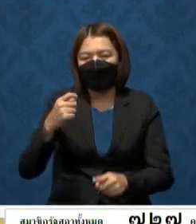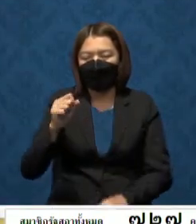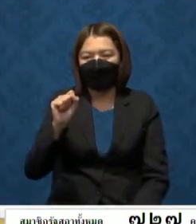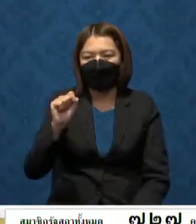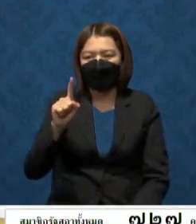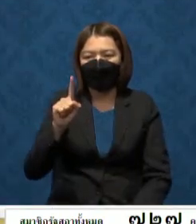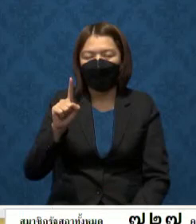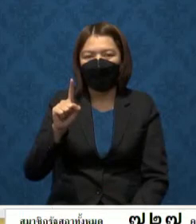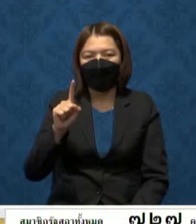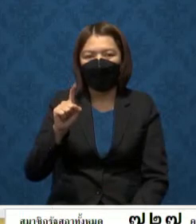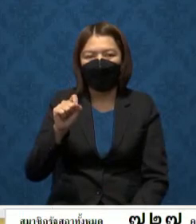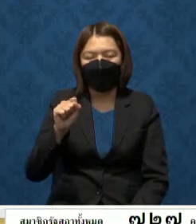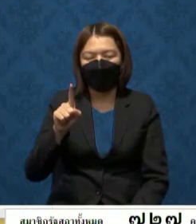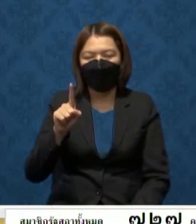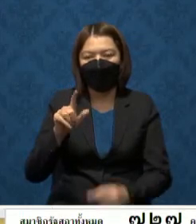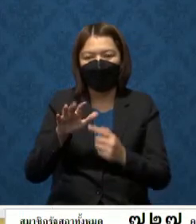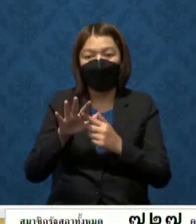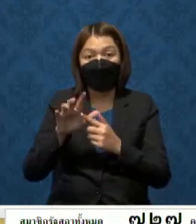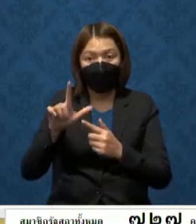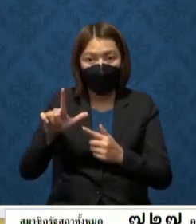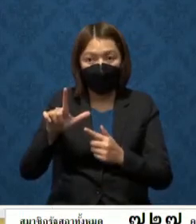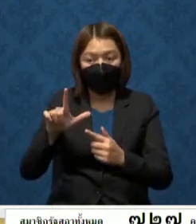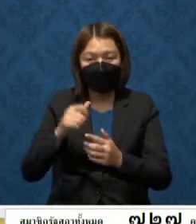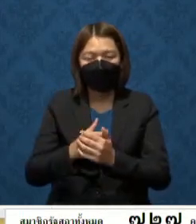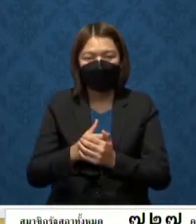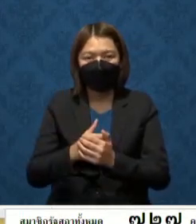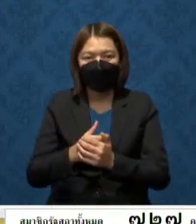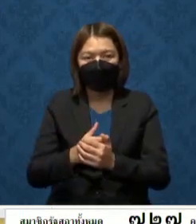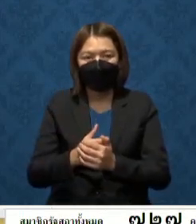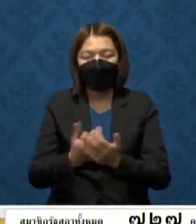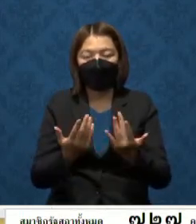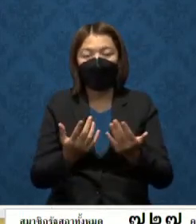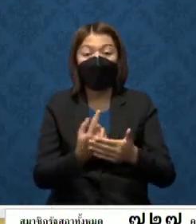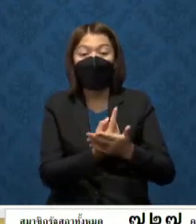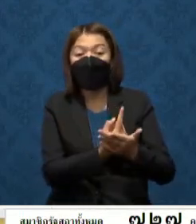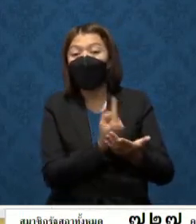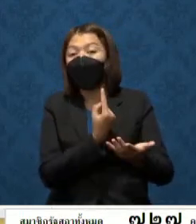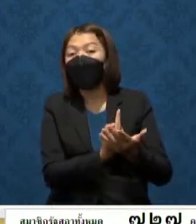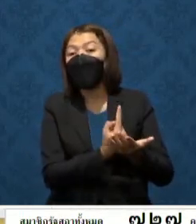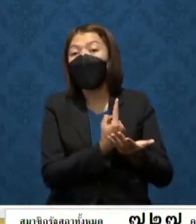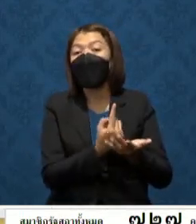ประเด็นนี้ผมจะขออนิญาศ์ ท่านประทานขอให้ผู้แทงกิจสิธกาเป็ผู้ตอบชิดแจกครับ